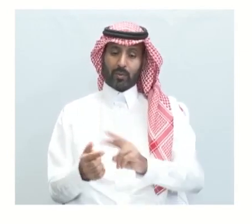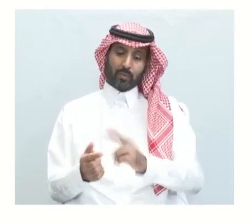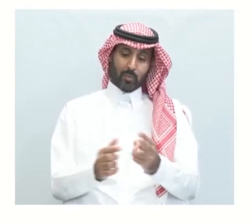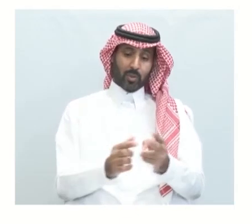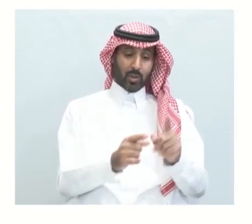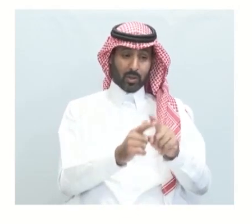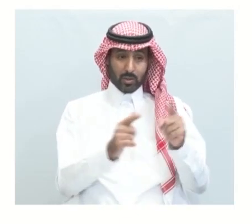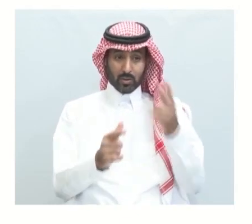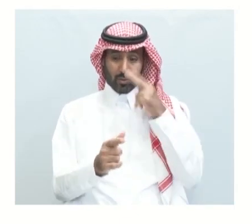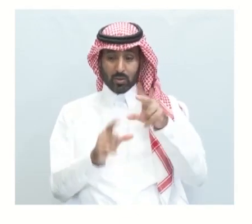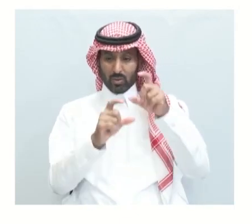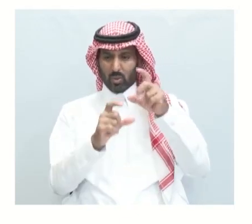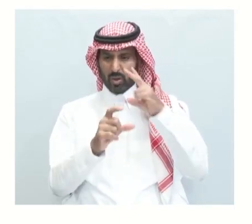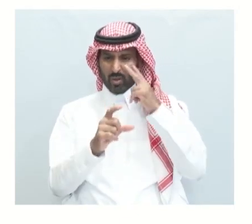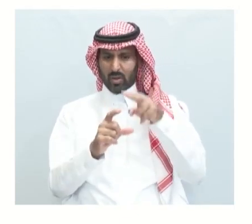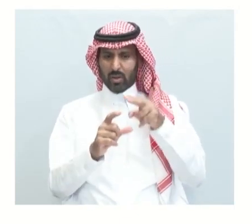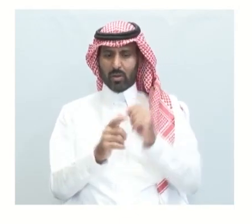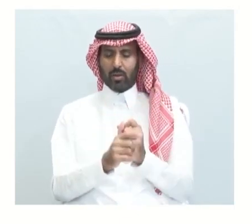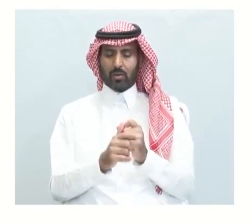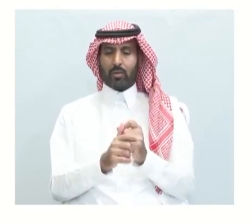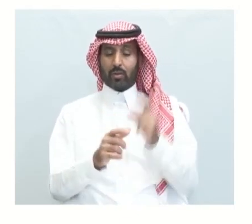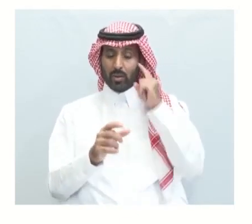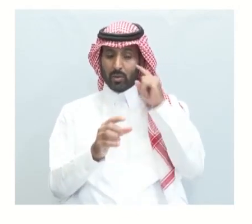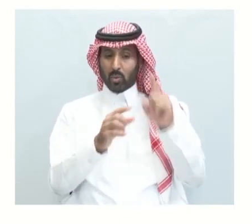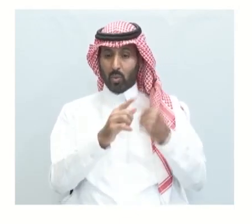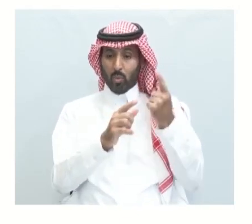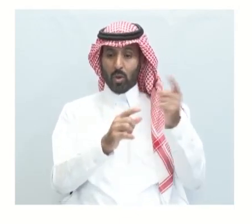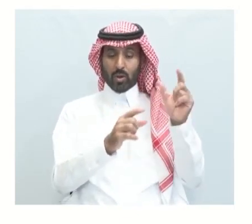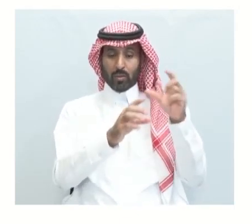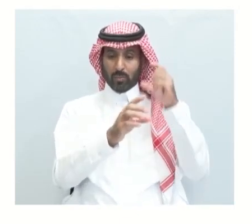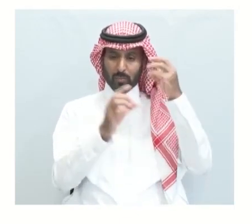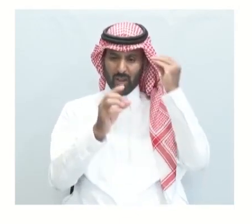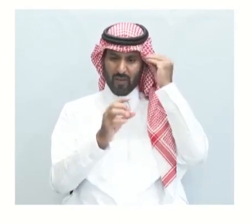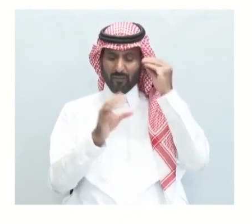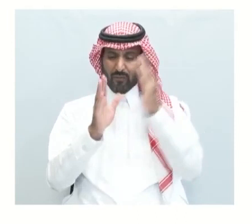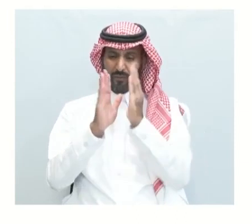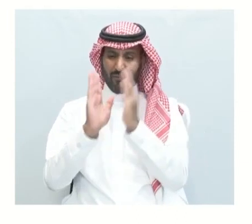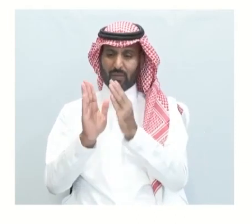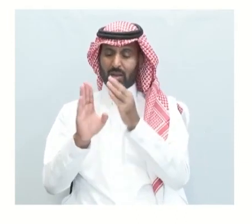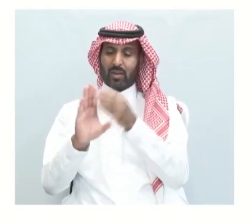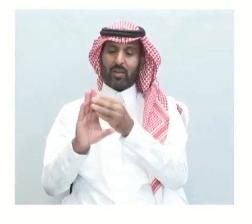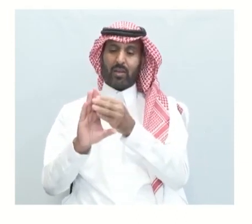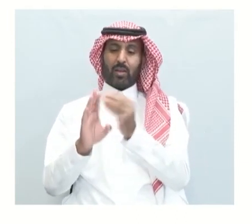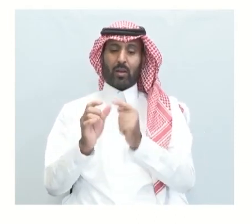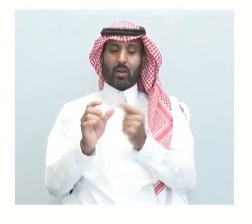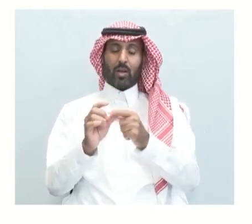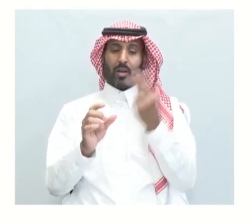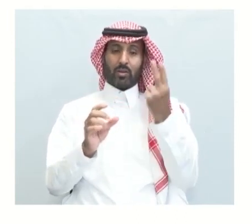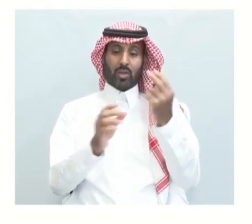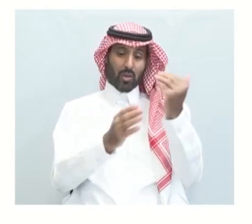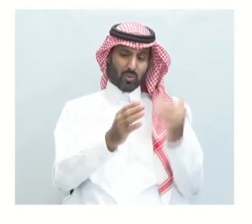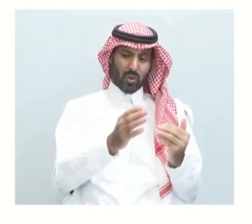المتغيره نلاحظ لدينا هنا يكون الجزء الاول من الملف وبامكانك ان تضع الجزء الثاني